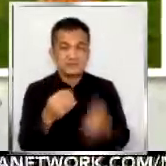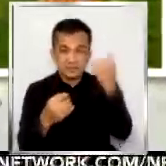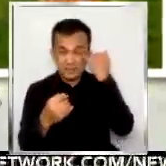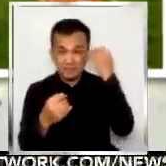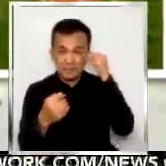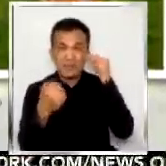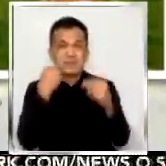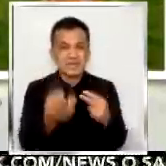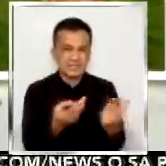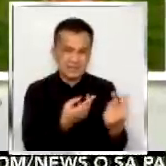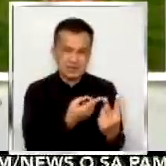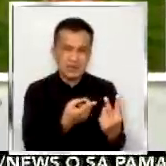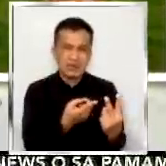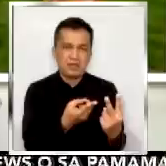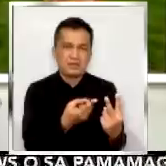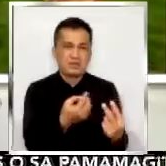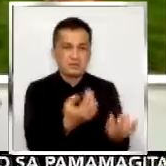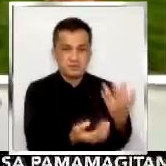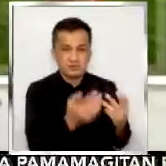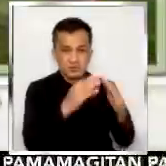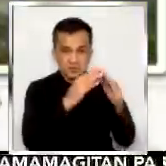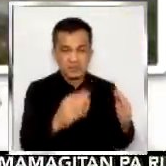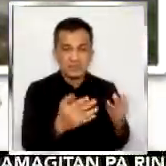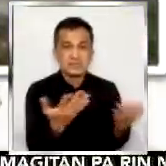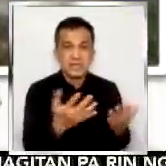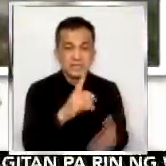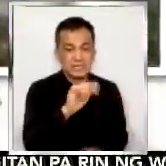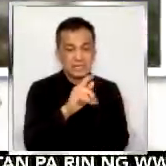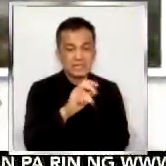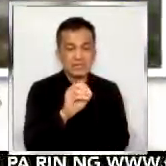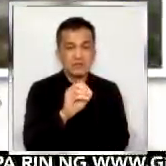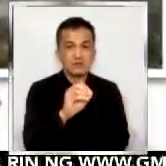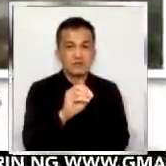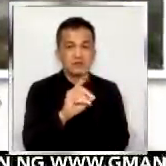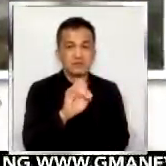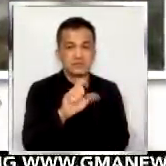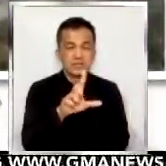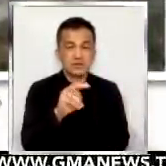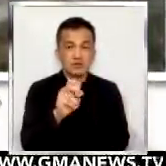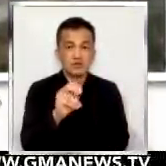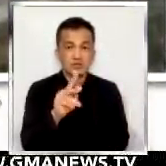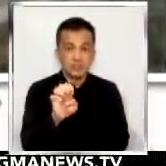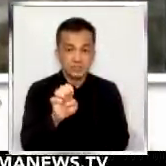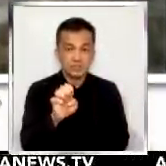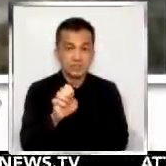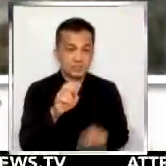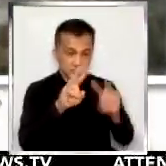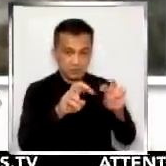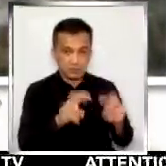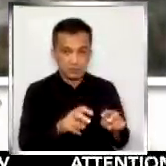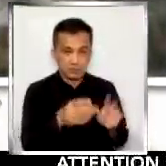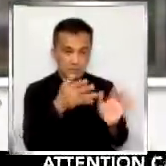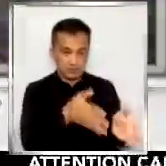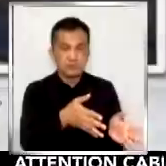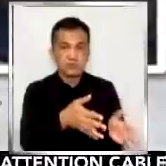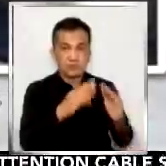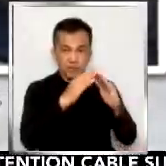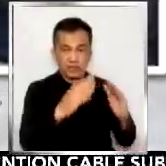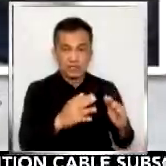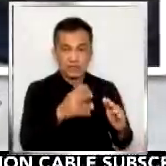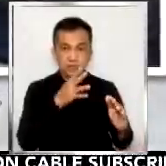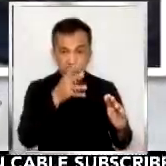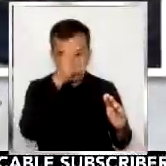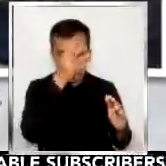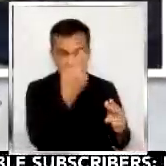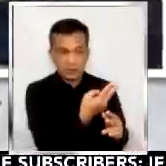masunog ang kanilang bahay sa Tubod, Lanao del Norte. Base sa investigasyon, iniwan sa bahay ng kanilang mga magulang ang dalawa at